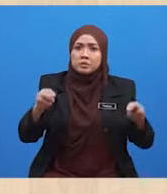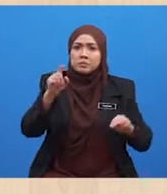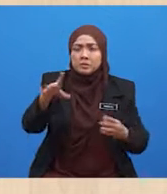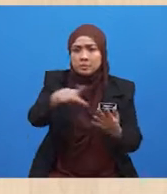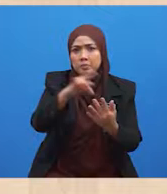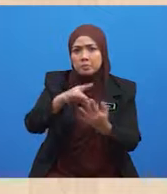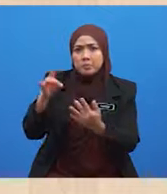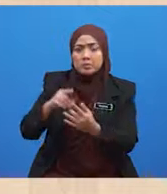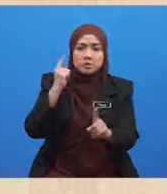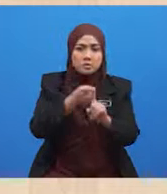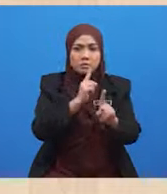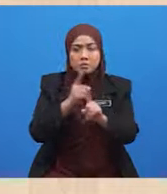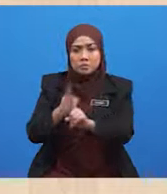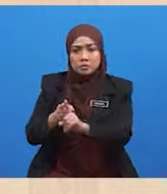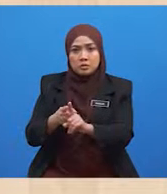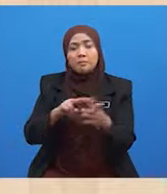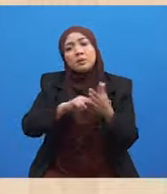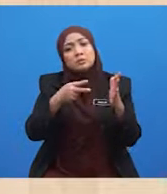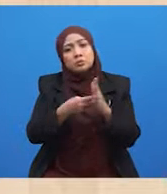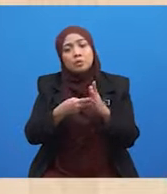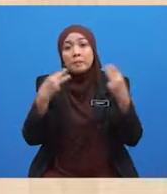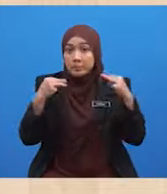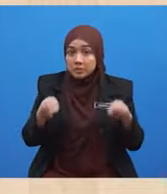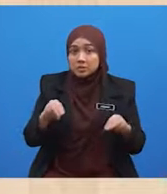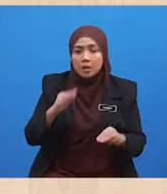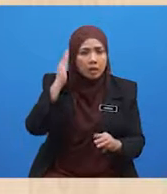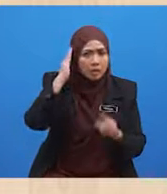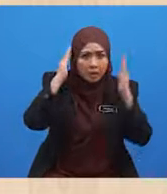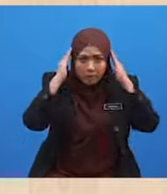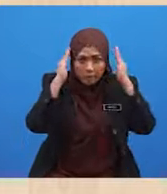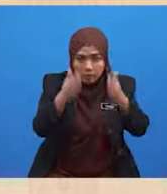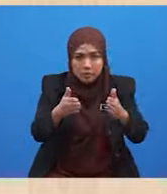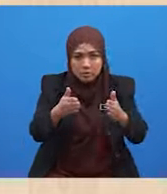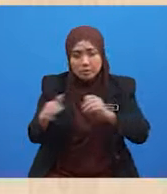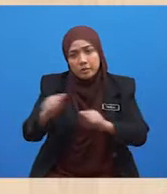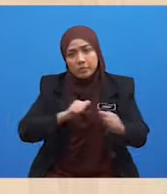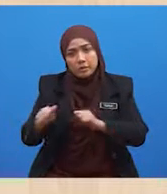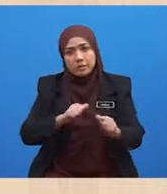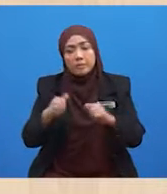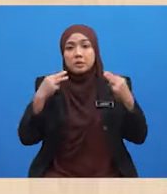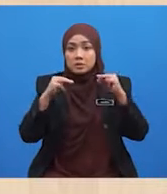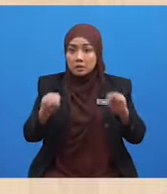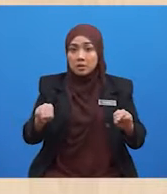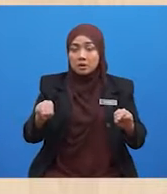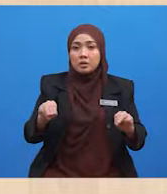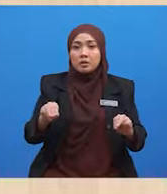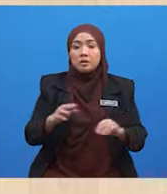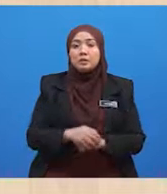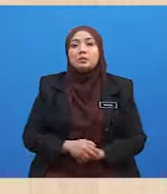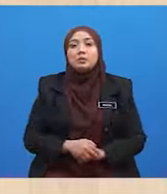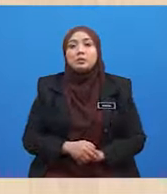memilih sasaran pemasaran bermaksud pemasakan memfokuskan pada activity segmentasi pasaran